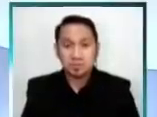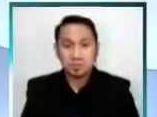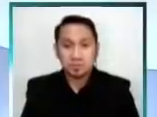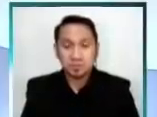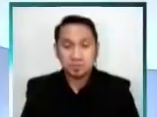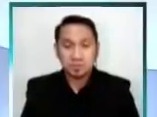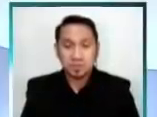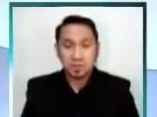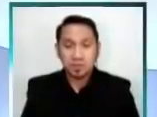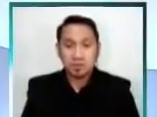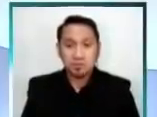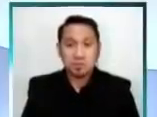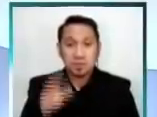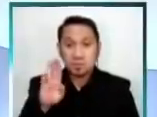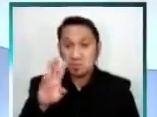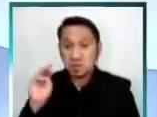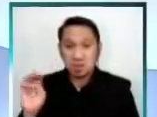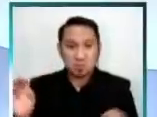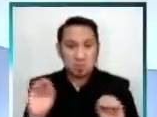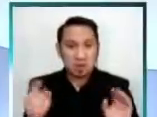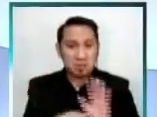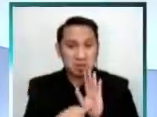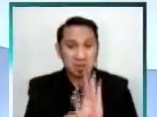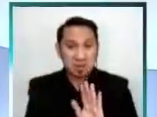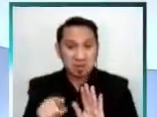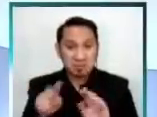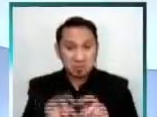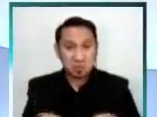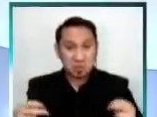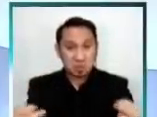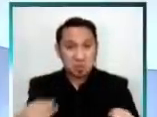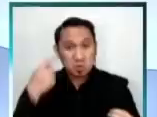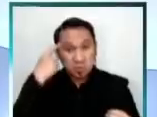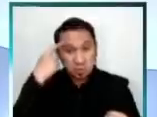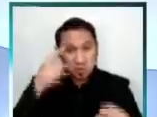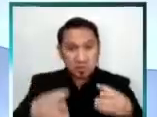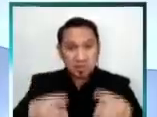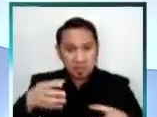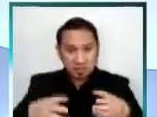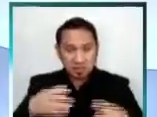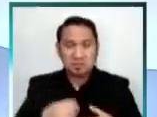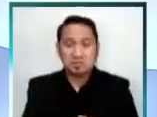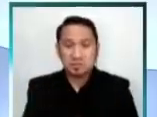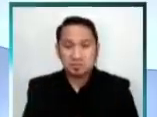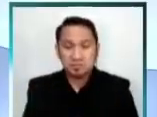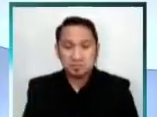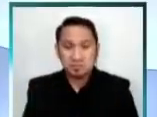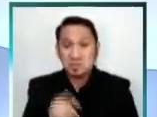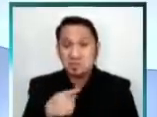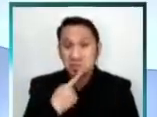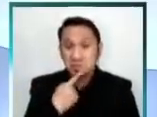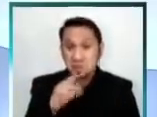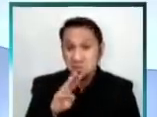No-show si dating Senador Bongbong Marcos sa preliminary conference ng COMELEC sa disqualification cases laban sa kanya. Nilalagnat daw kasi si